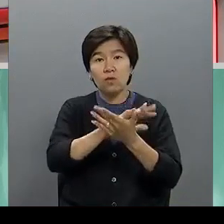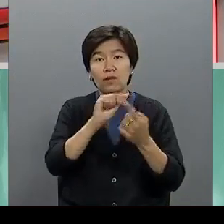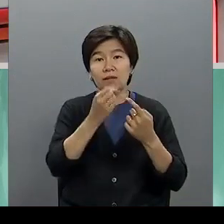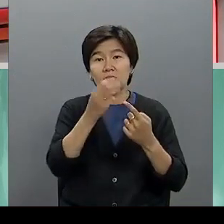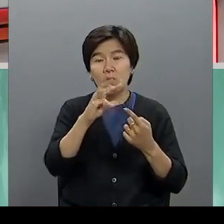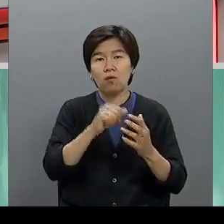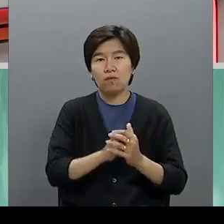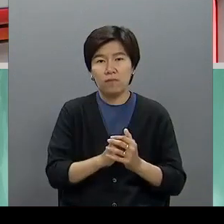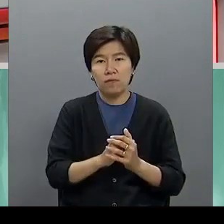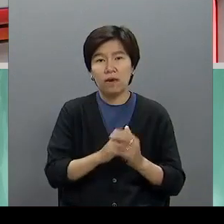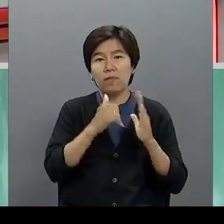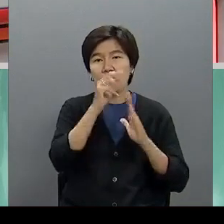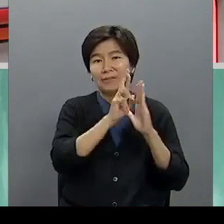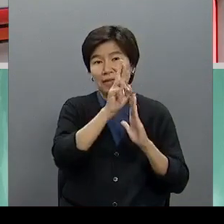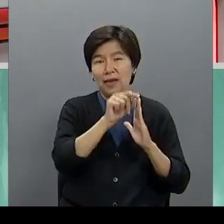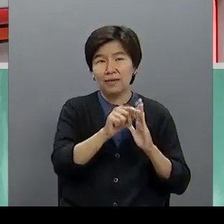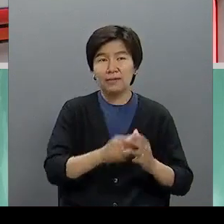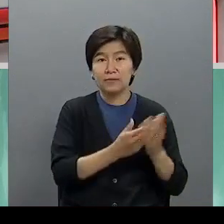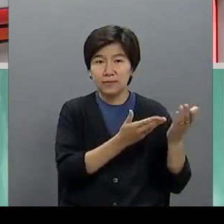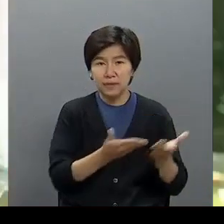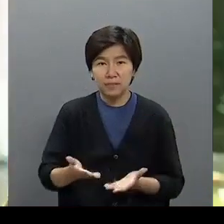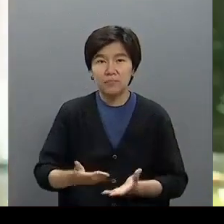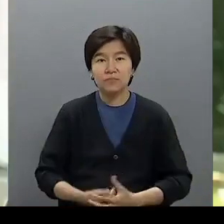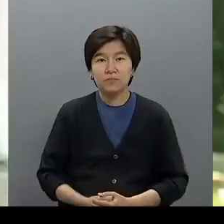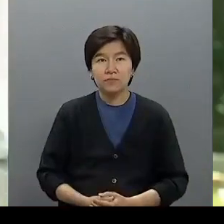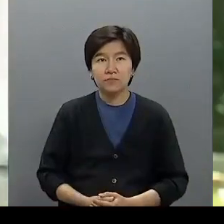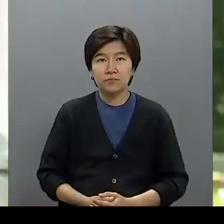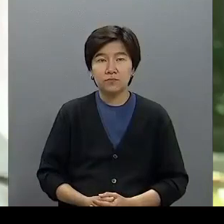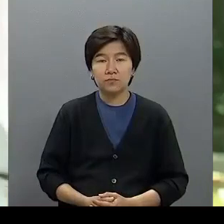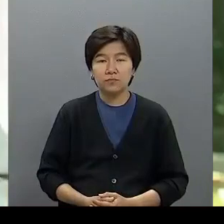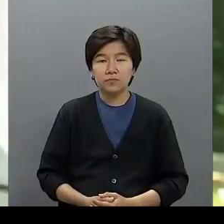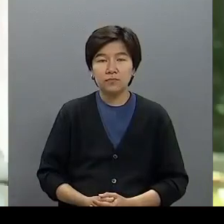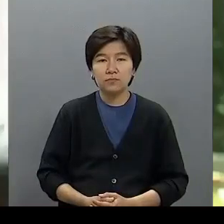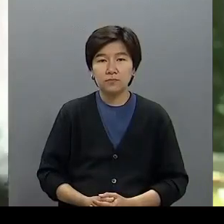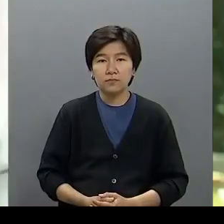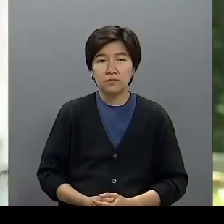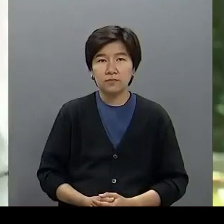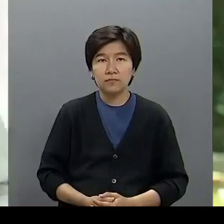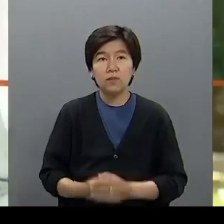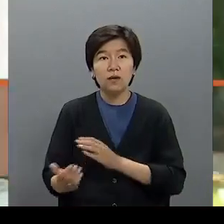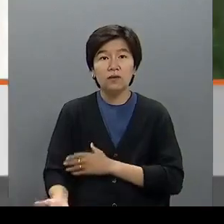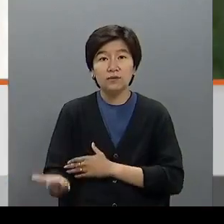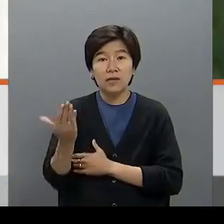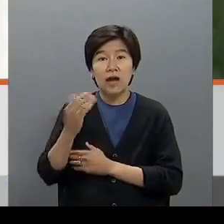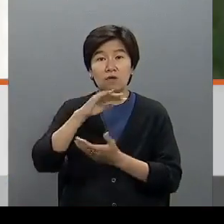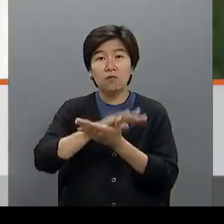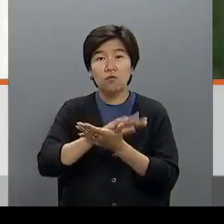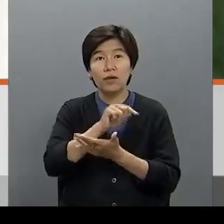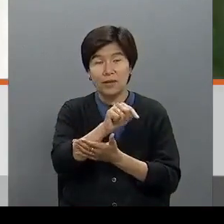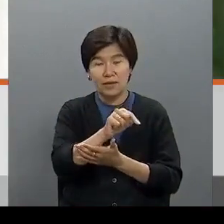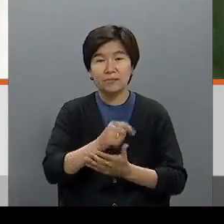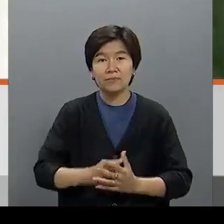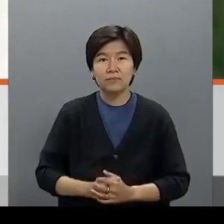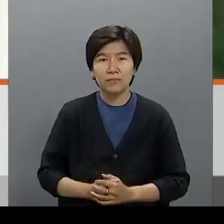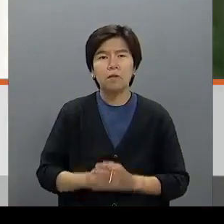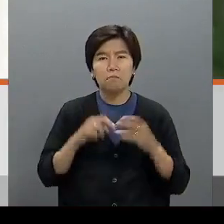จังหวัดเชียงรายครับเชิญครับ ครับคุณอนุชาคุณจิรชาตาครับเมื่อเช้านี้นะครับที่โรงเรียนบนดอยสูงแห่งนี้นะครับเกิดปัญหาสัญญ